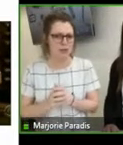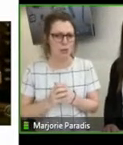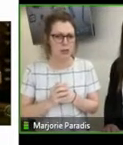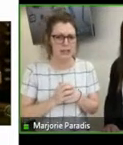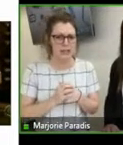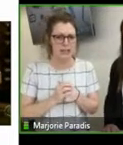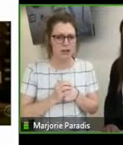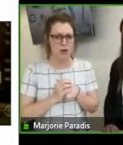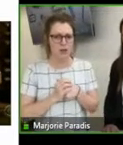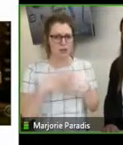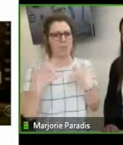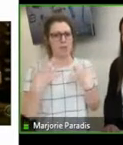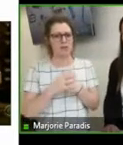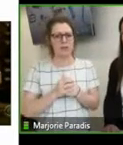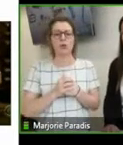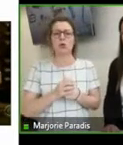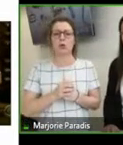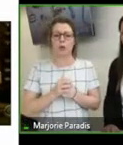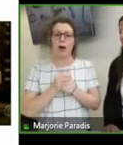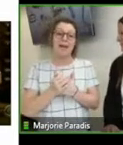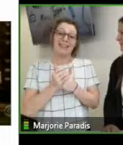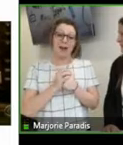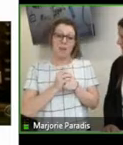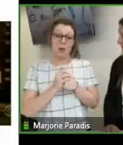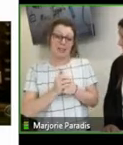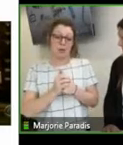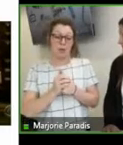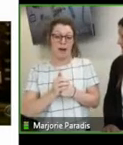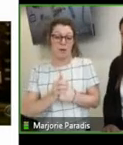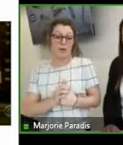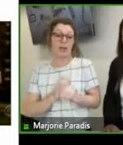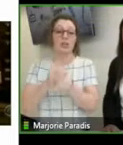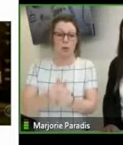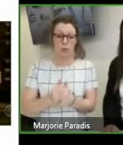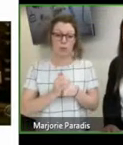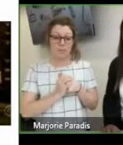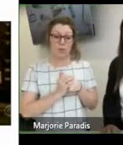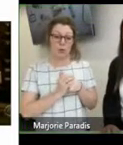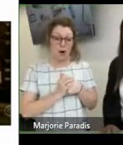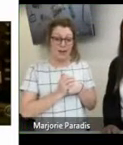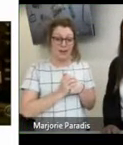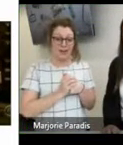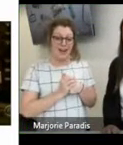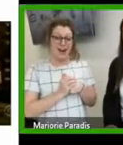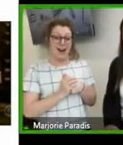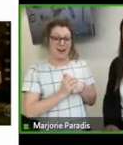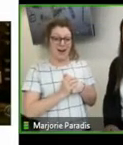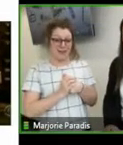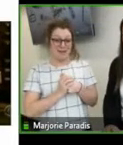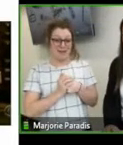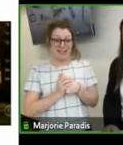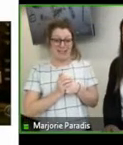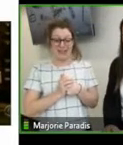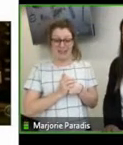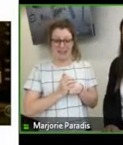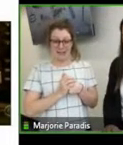finalement. C'est un peu ça que tu as dit lorsqu'on dit ben, « moi, je vérifie toujours deux fois ». Tant mieux, c'est super. On verra si on peut pousser plus loin encore